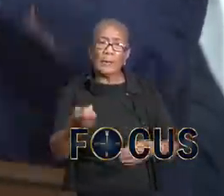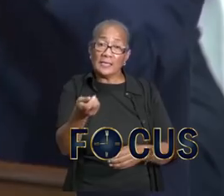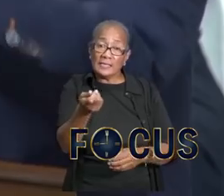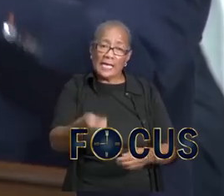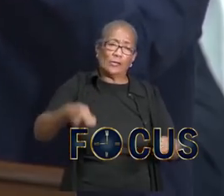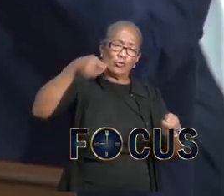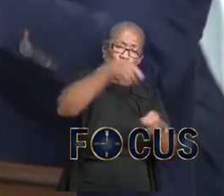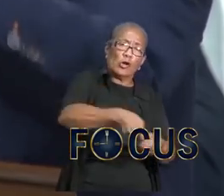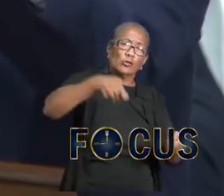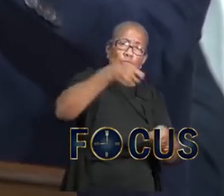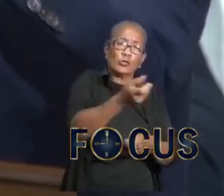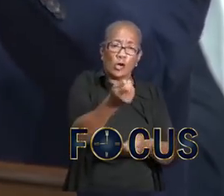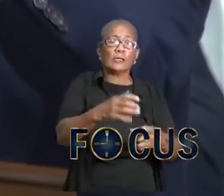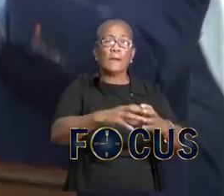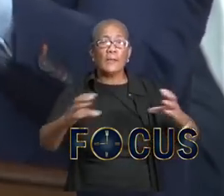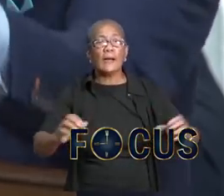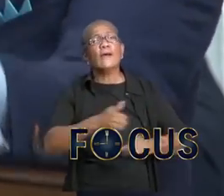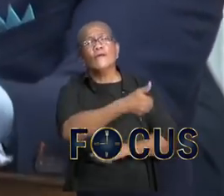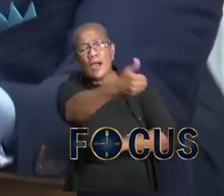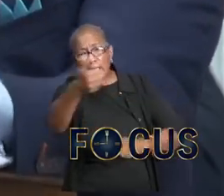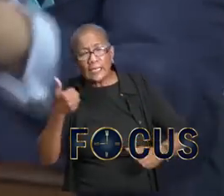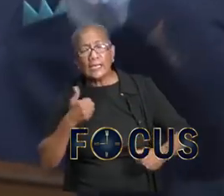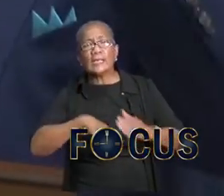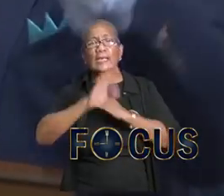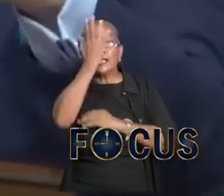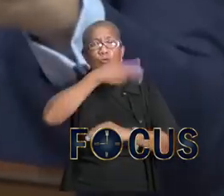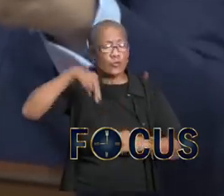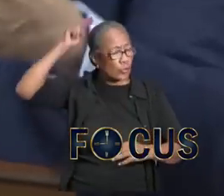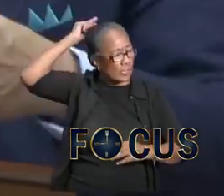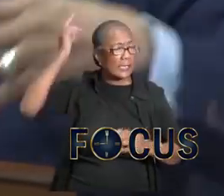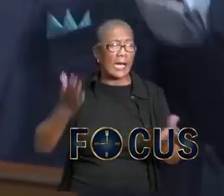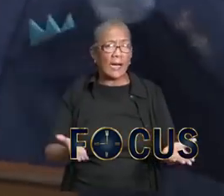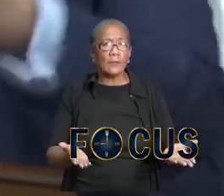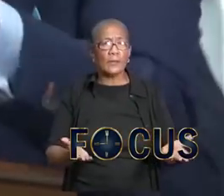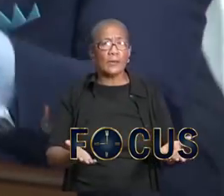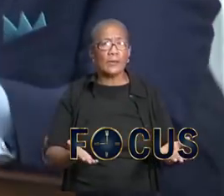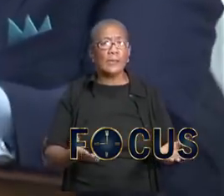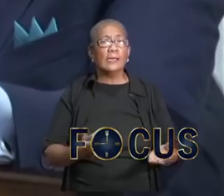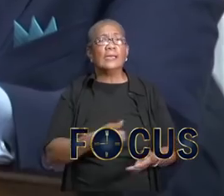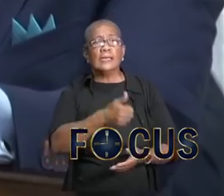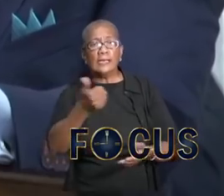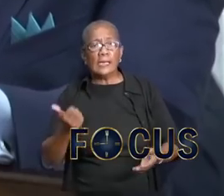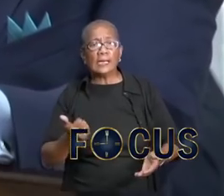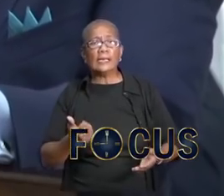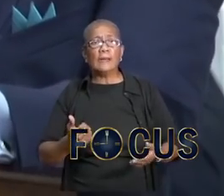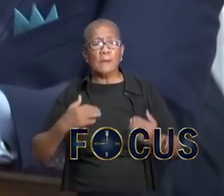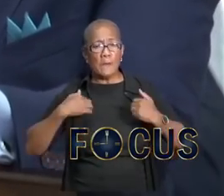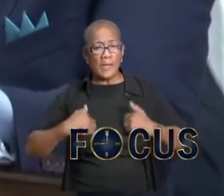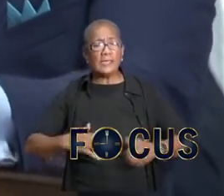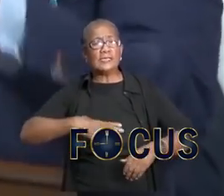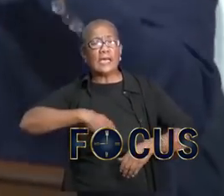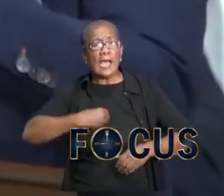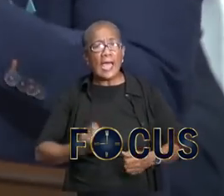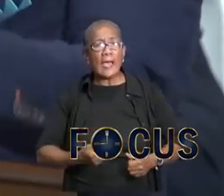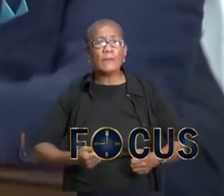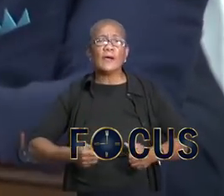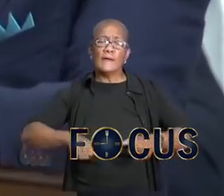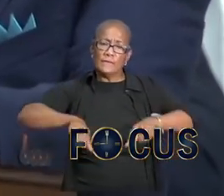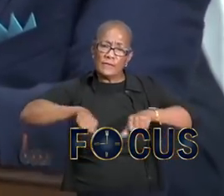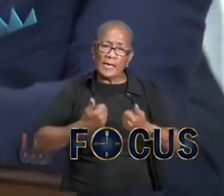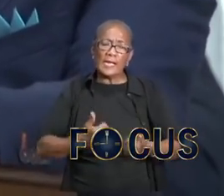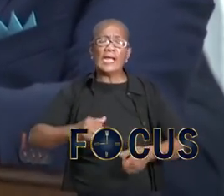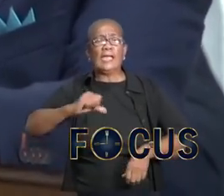Op die rekening van die persoon die het aanspraak maakt. Dan heeft die persoon vrijheid. Dan heeft die persoon zijn eigen